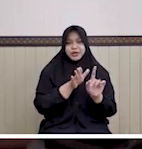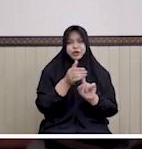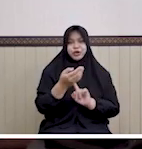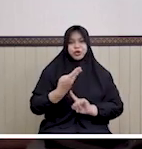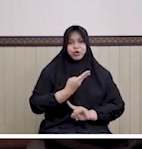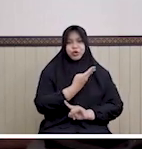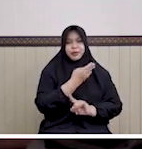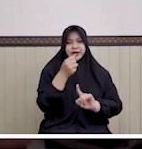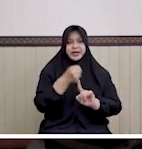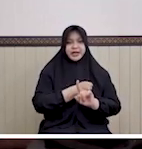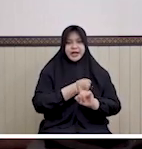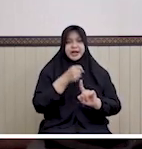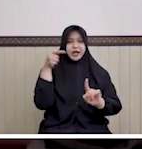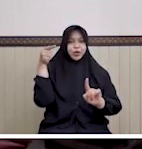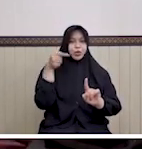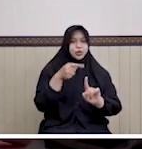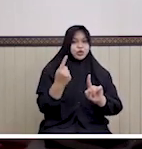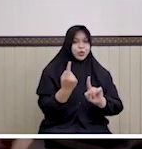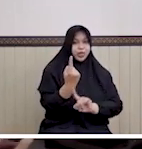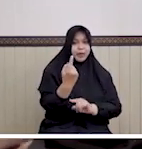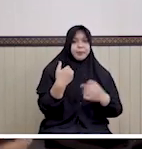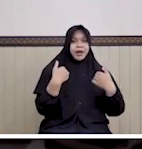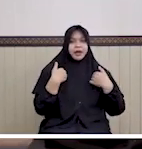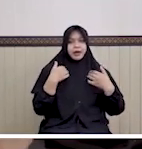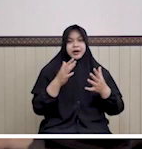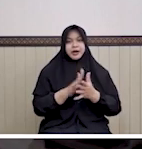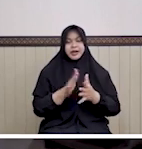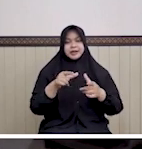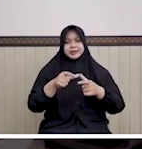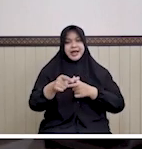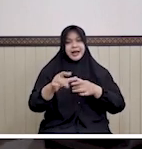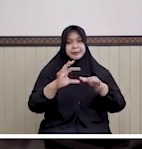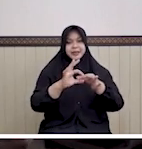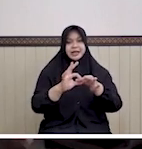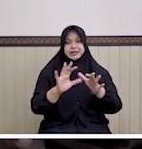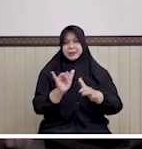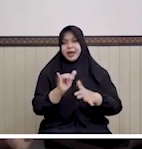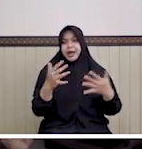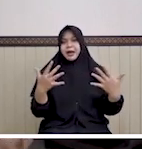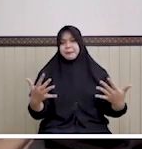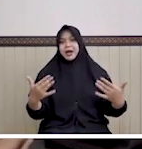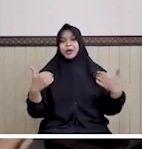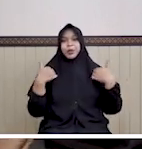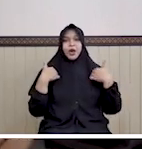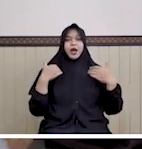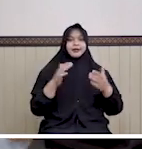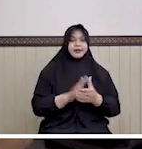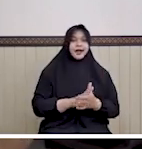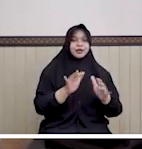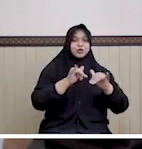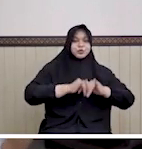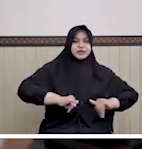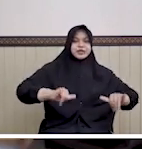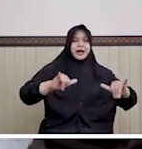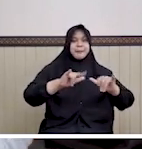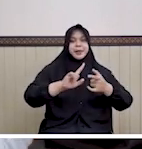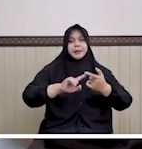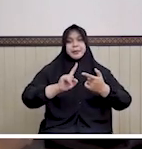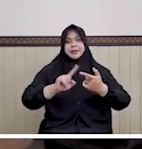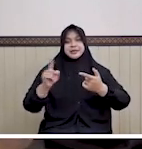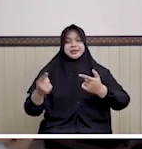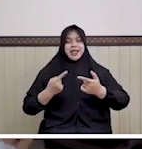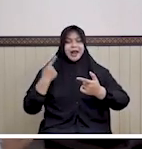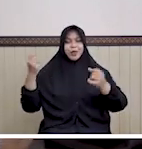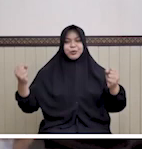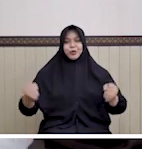fungsinya tujuannya dan kemudian mekanisme berjajaran nya seperti apa Nah kita juga bersama teman-teman selalu apa